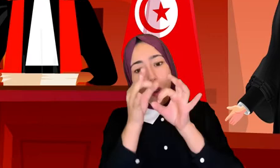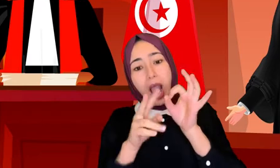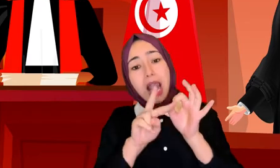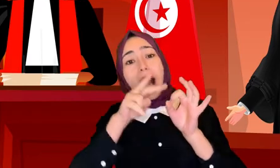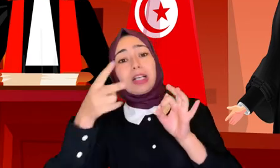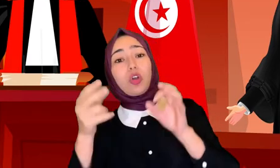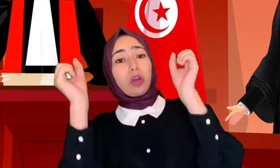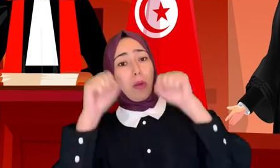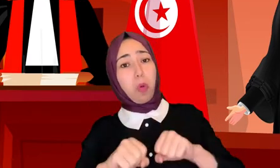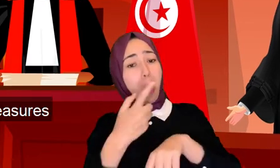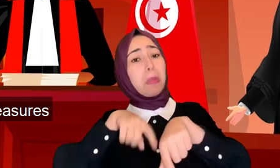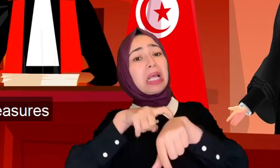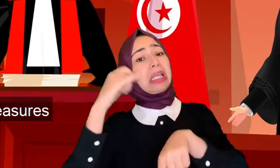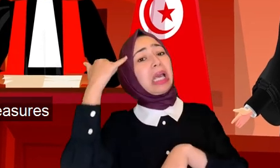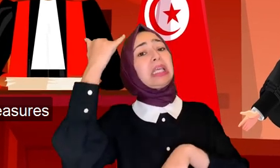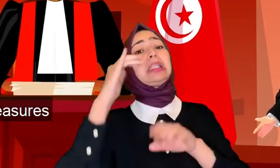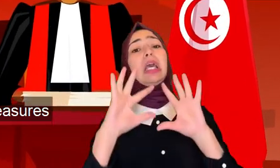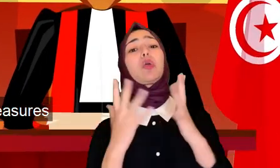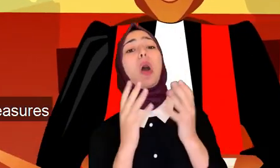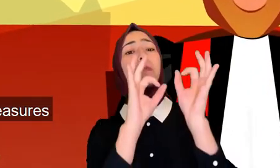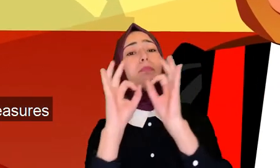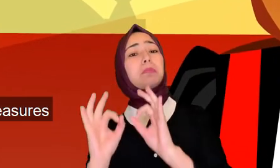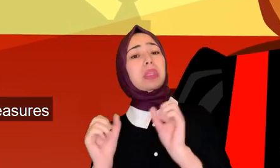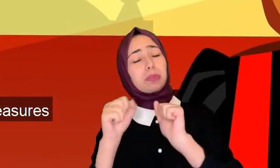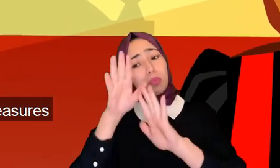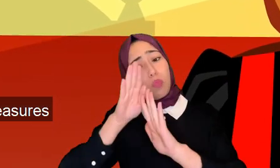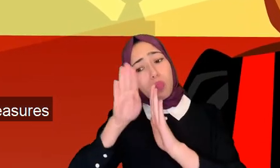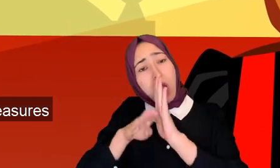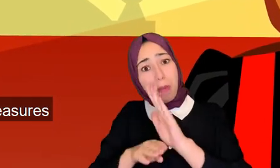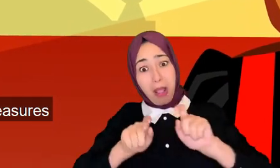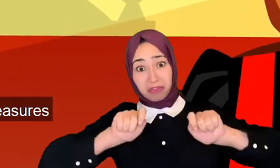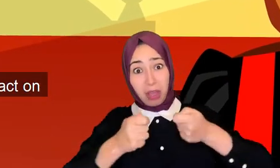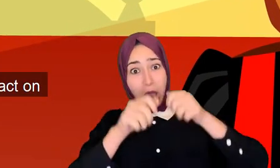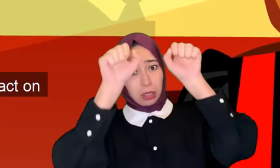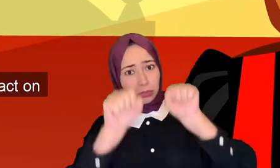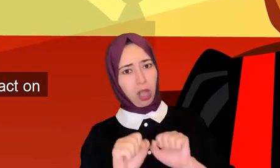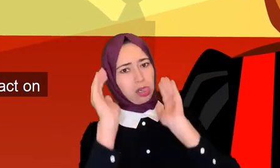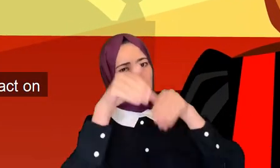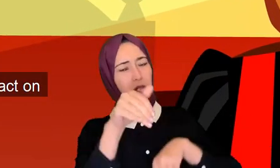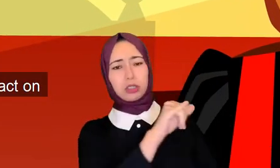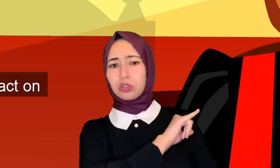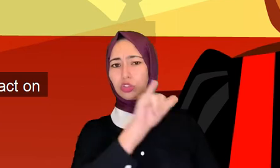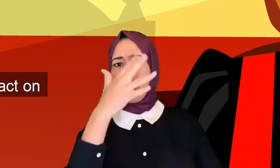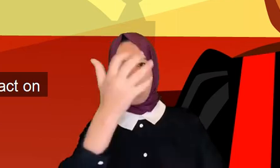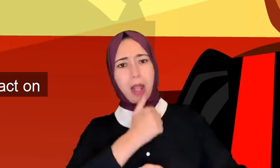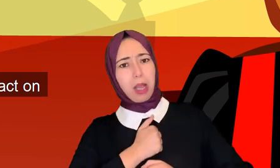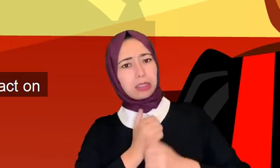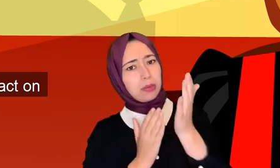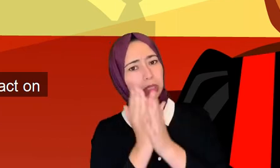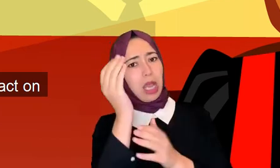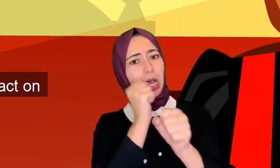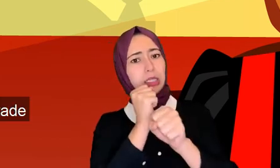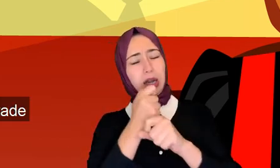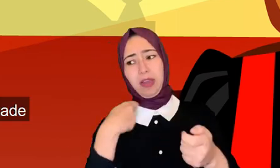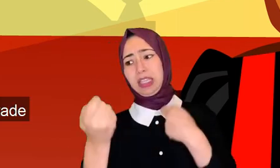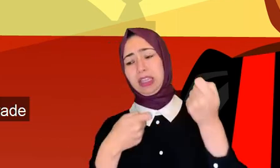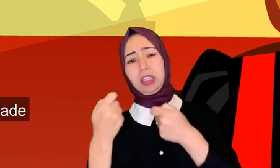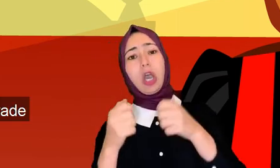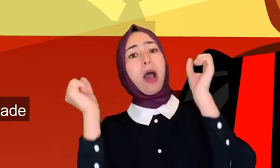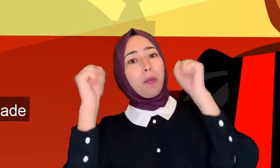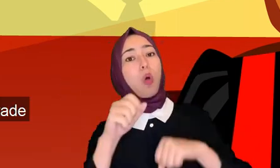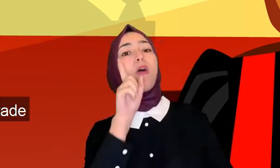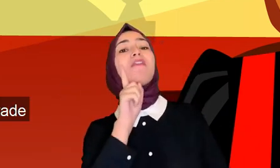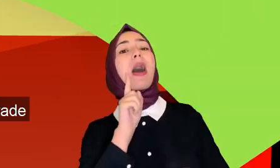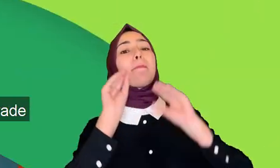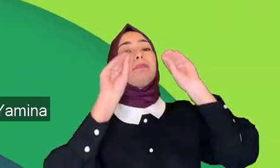على خاطره ما هوش ضروري بما أنه البلدية كانت تنجم تاخو قرارات تمس أقل ما يمكن من الحق في العمل وحرية